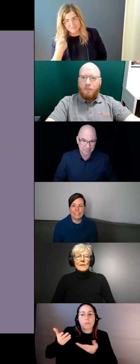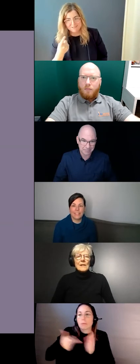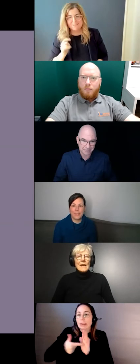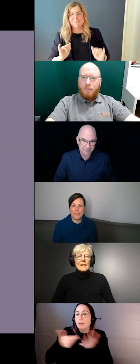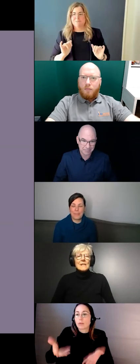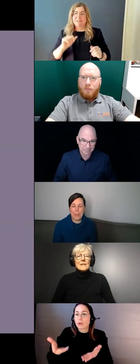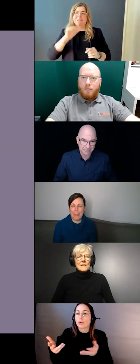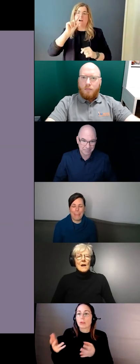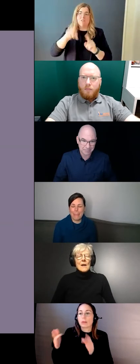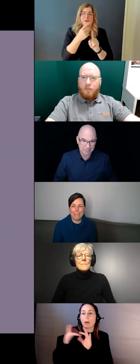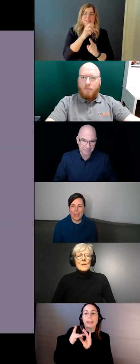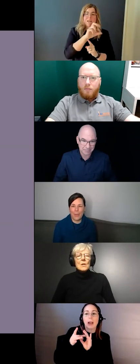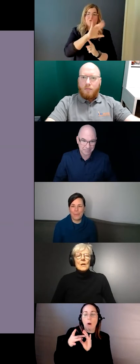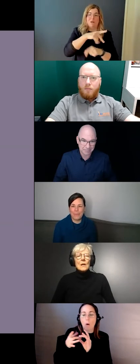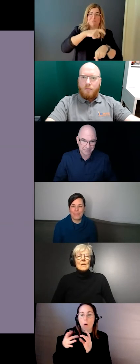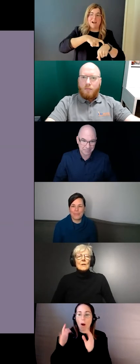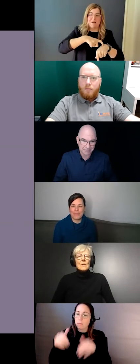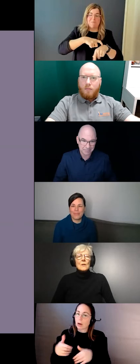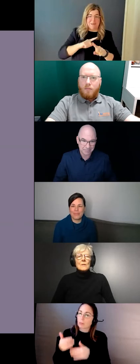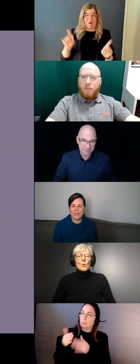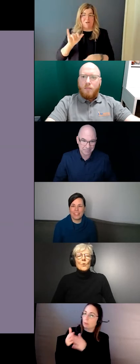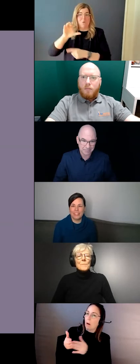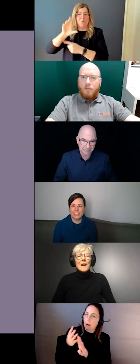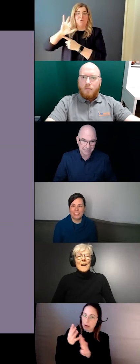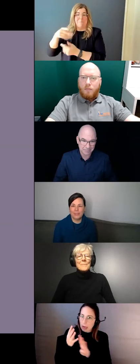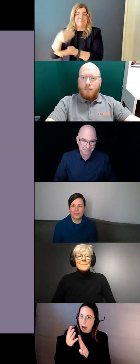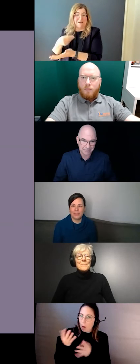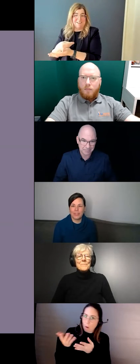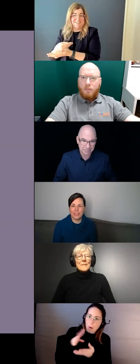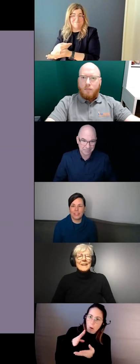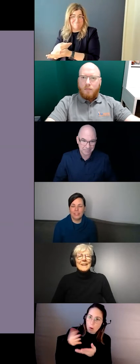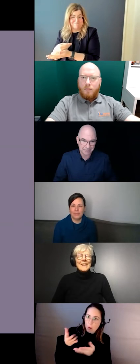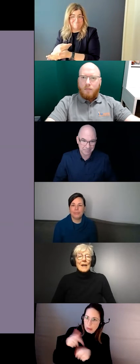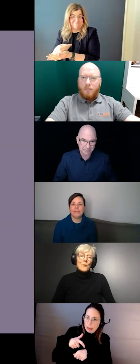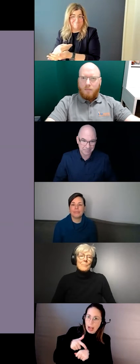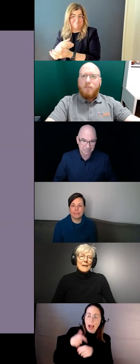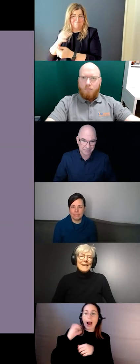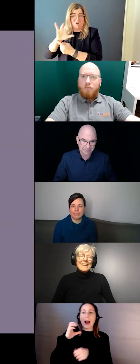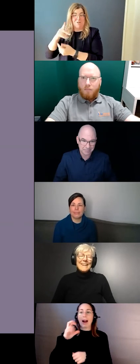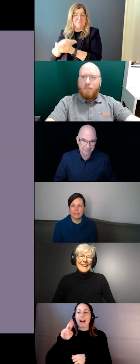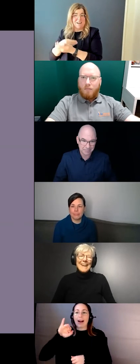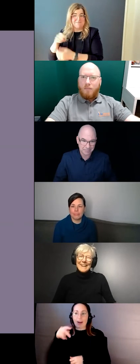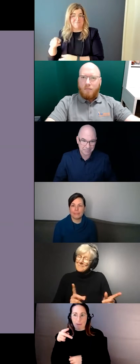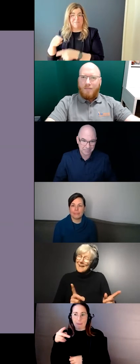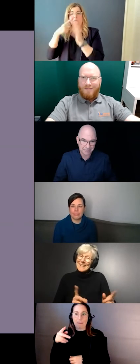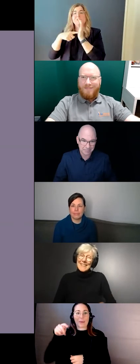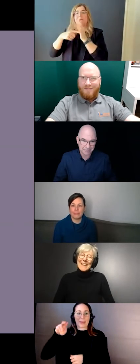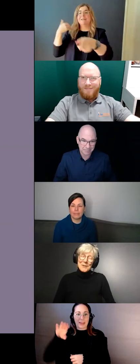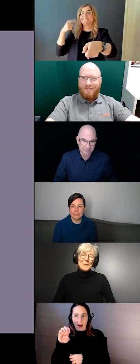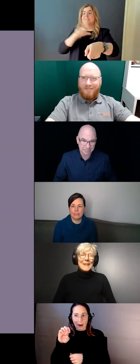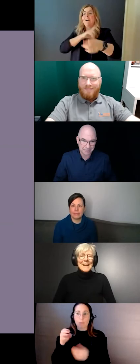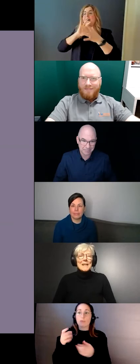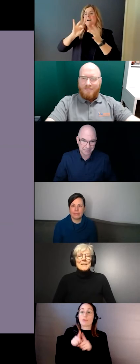demande si le client a le temps. Et CryptTime et CryptMoney. CryptMoney